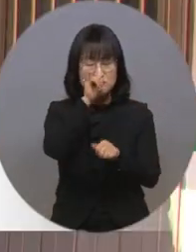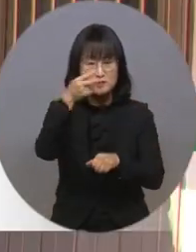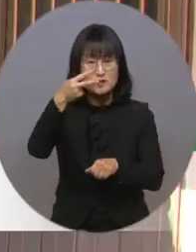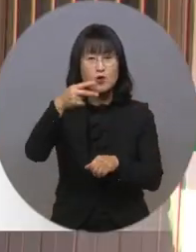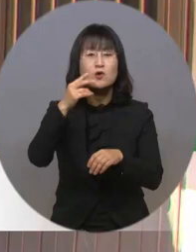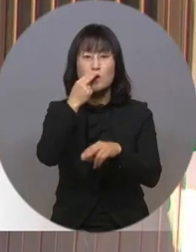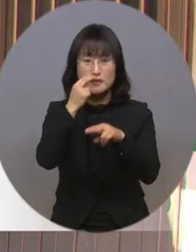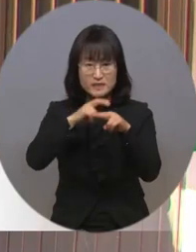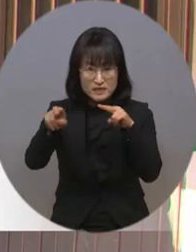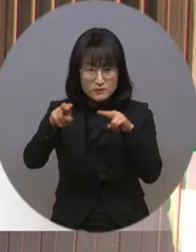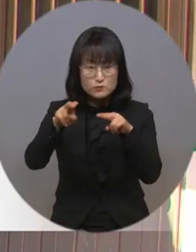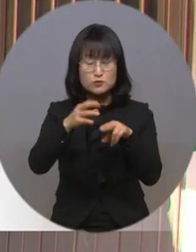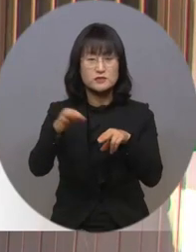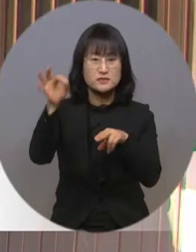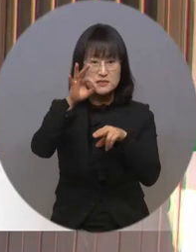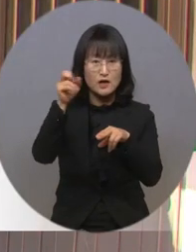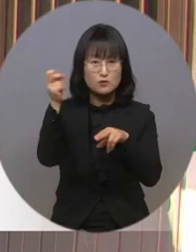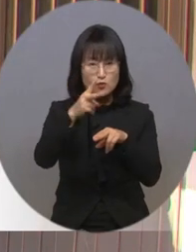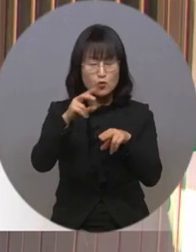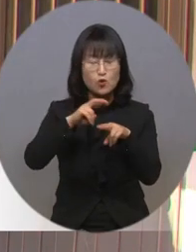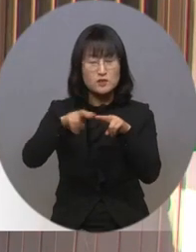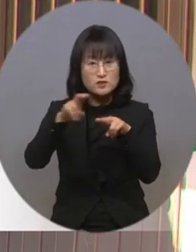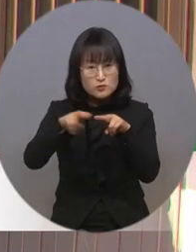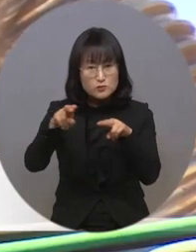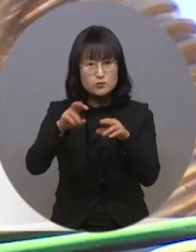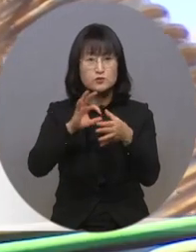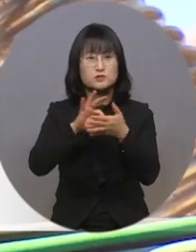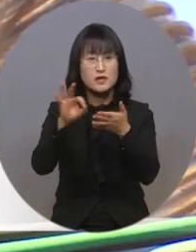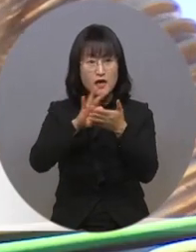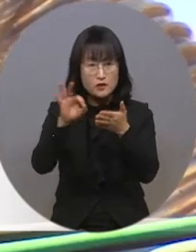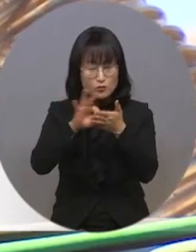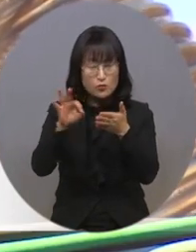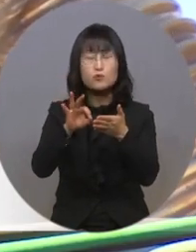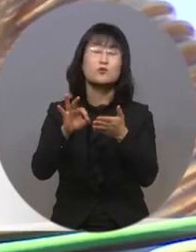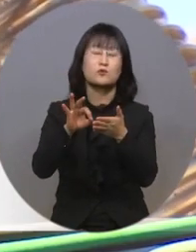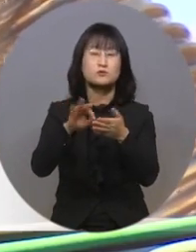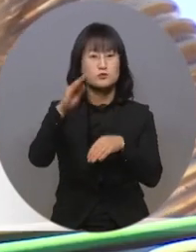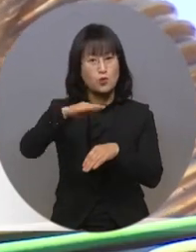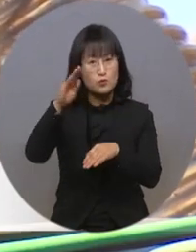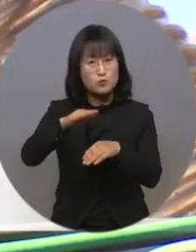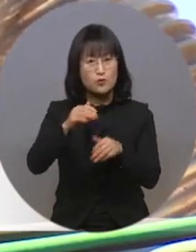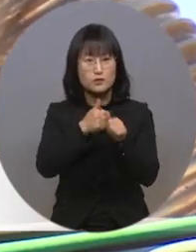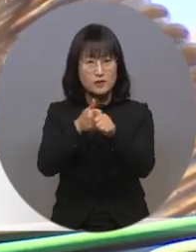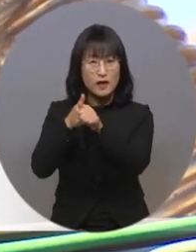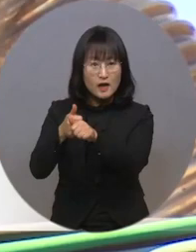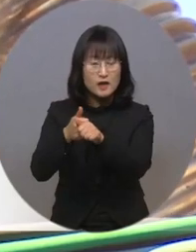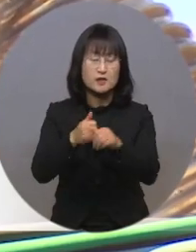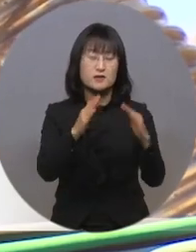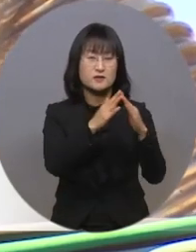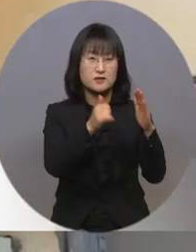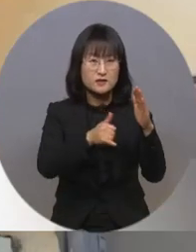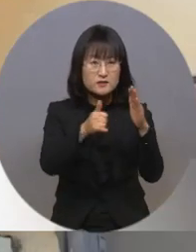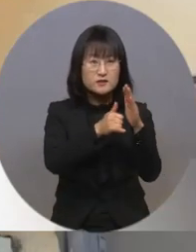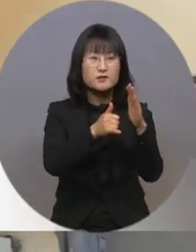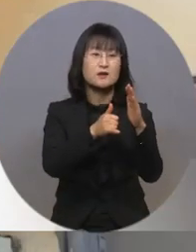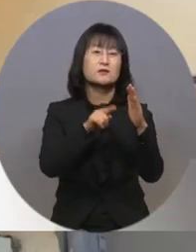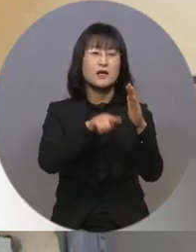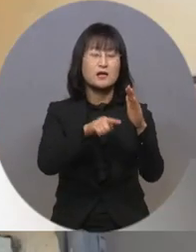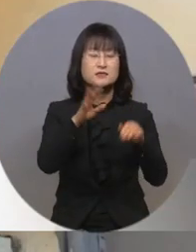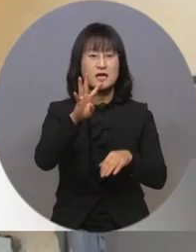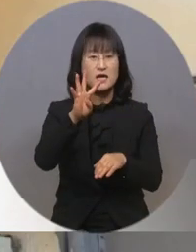가격 인상률과 평균 등유 사용량인 400리터를 감안해 가구당 33만 천 원을 추가로